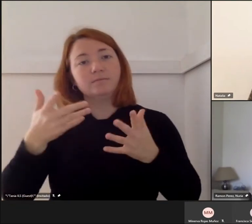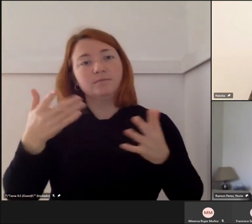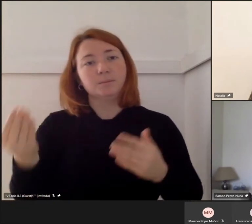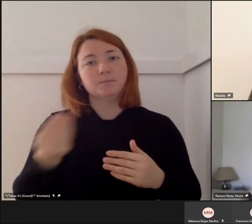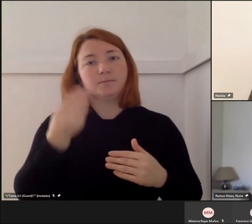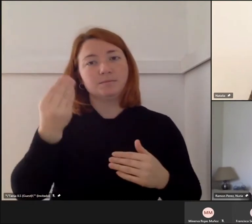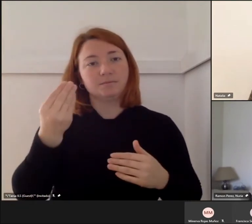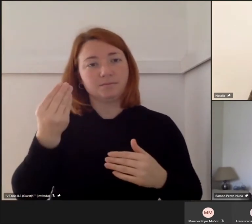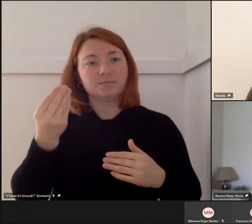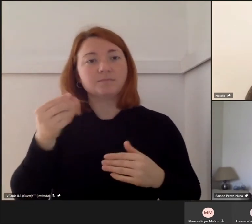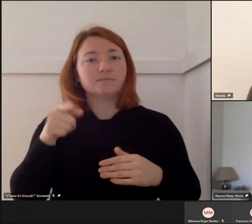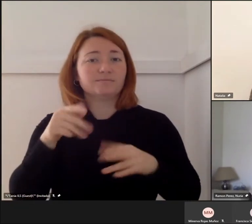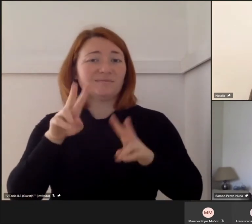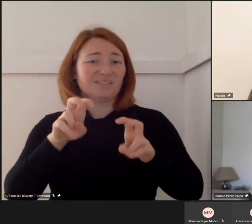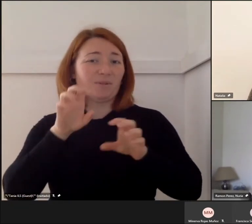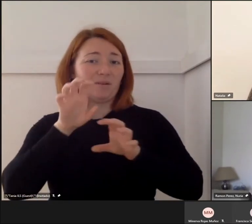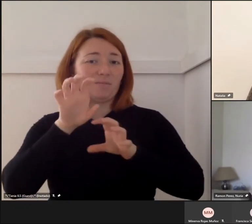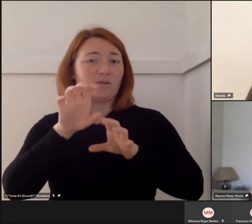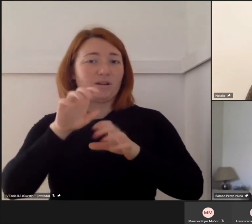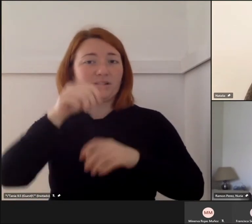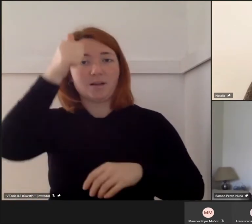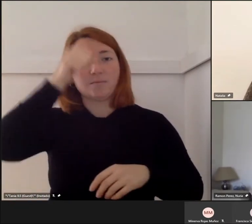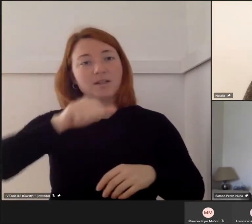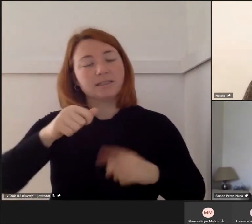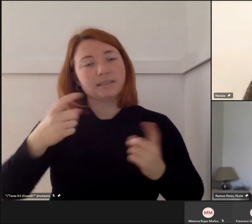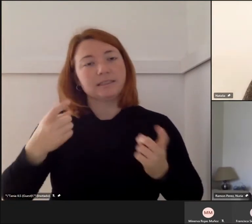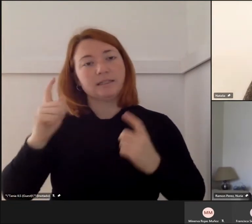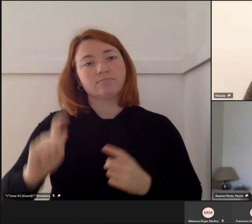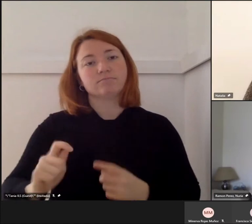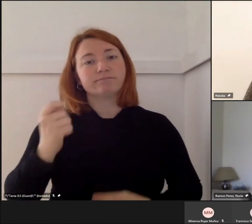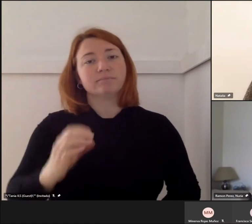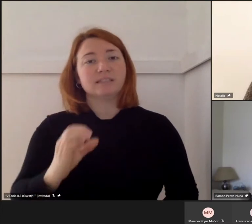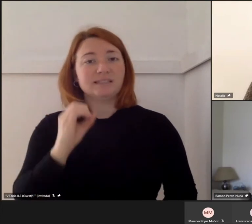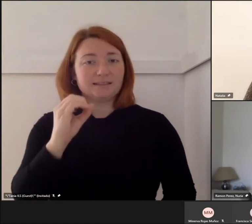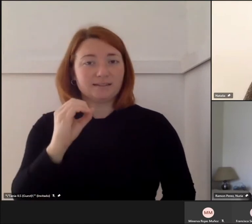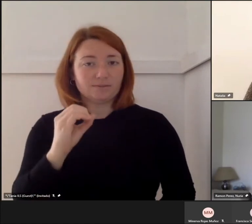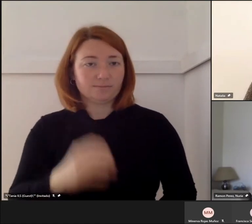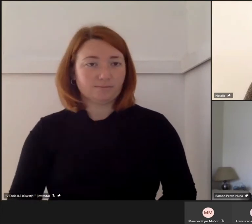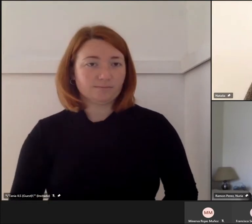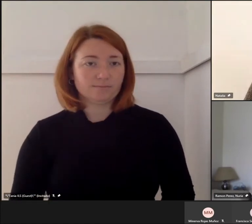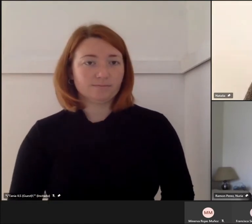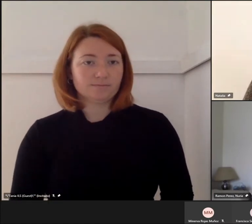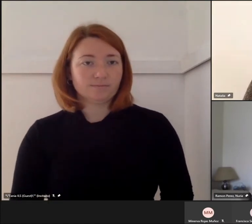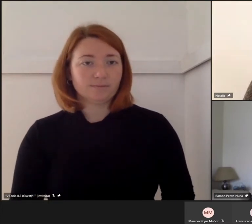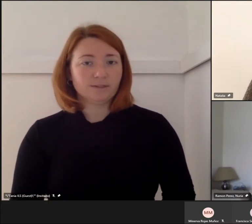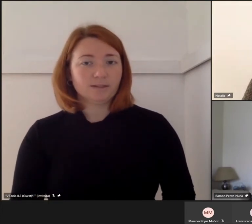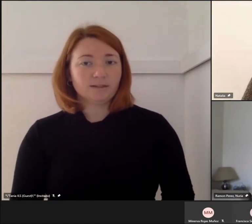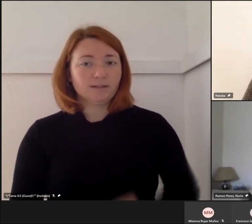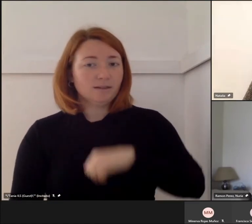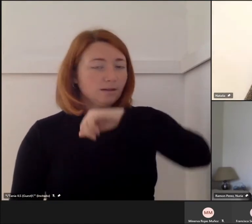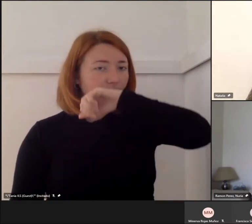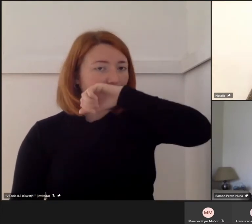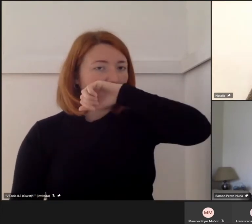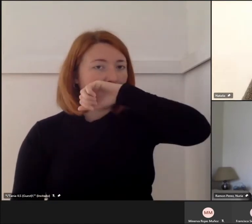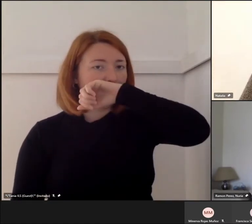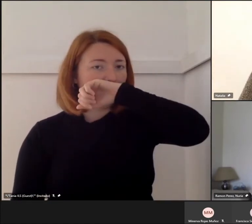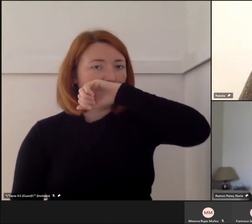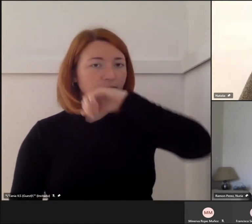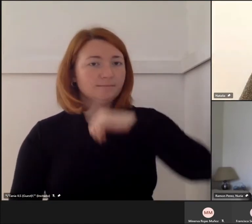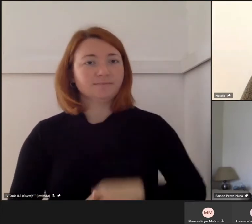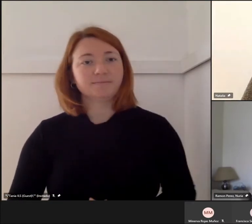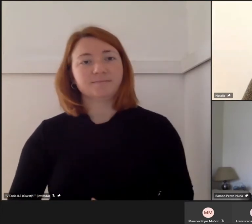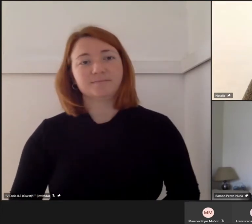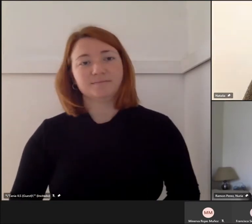aquesta violència masclista zero, no? O cap a l'erradicació. Vale. Em diuen que hem de tancar ja perquè